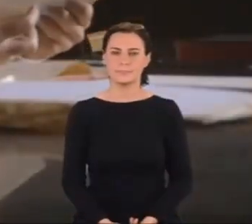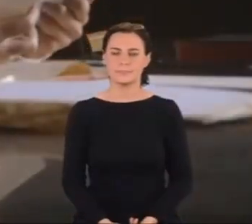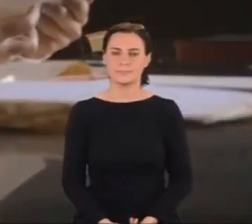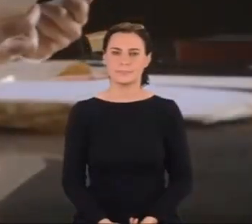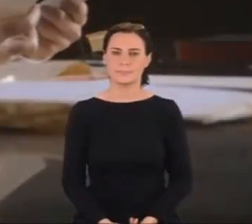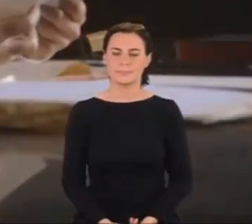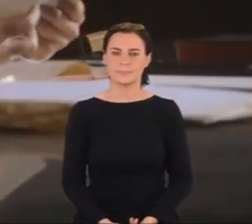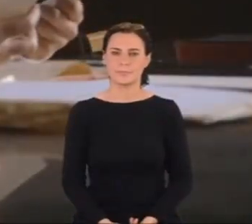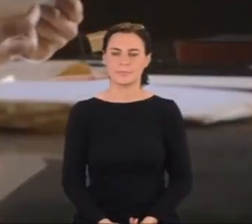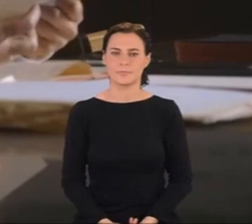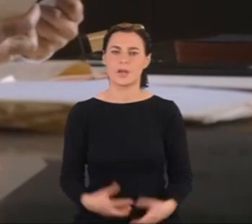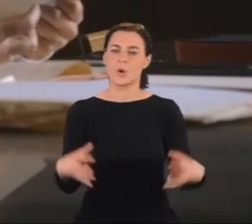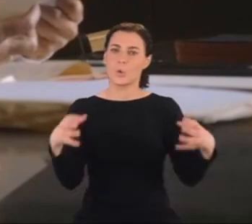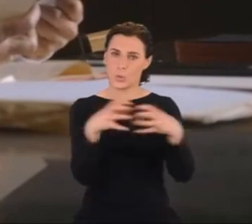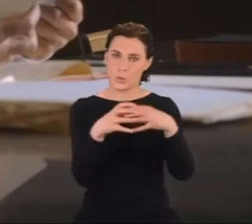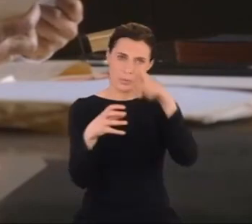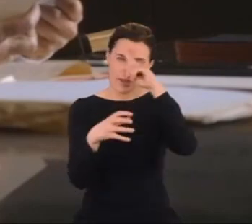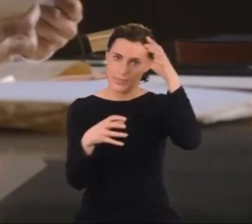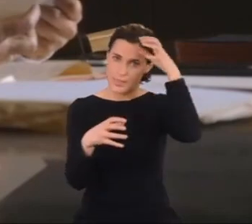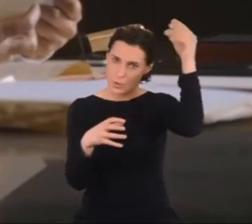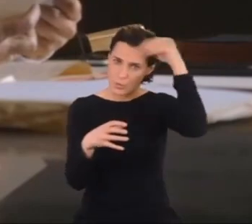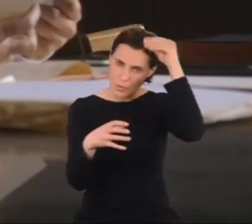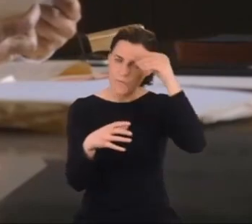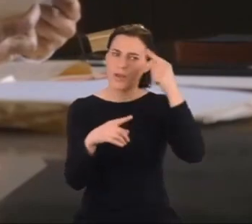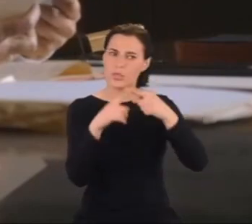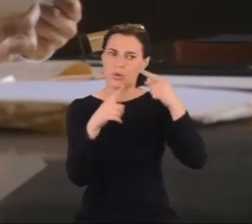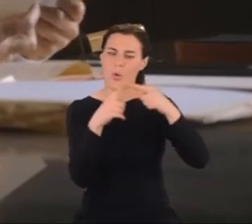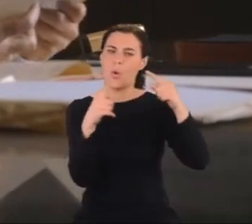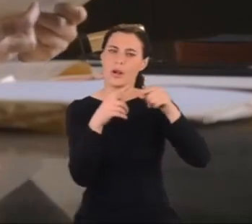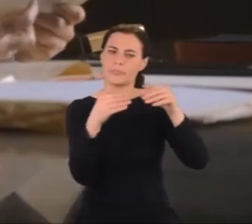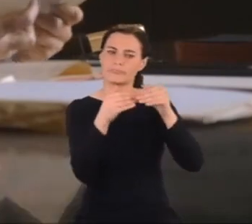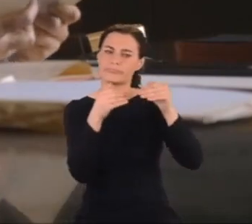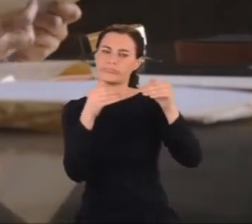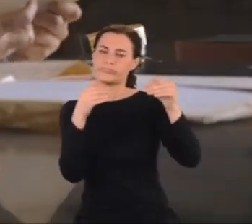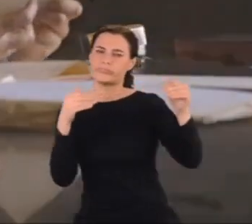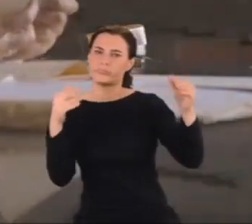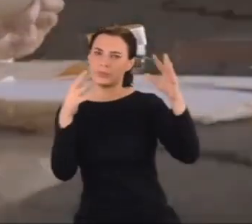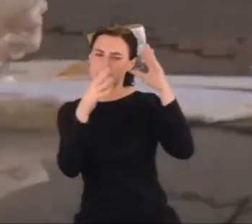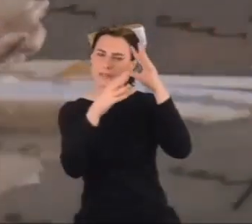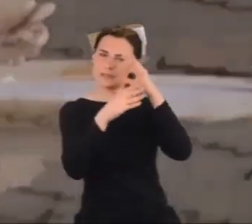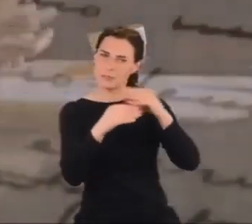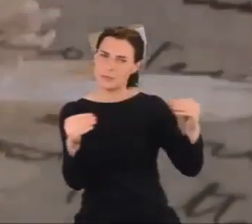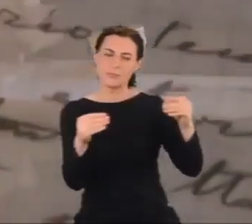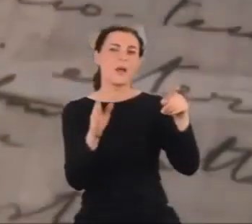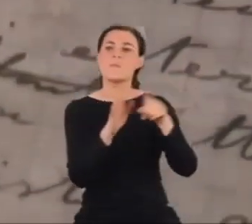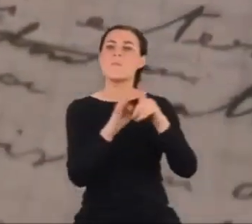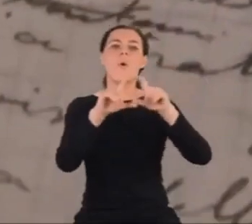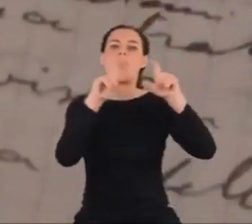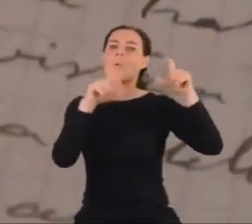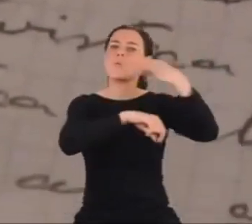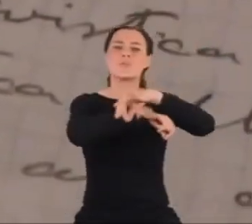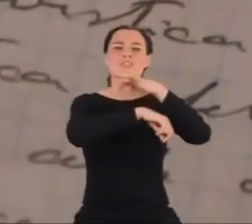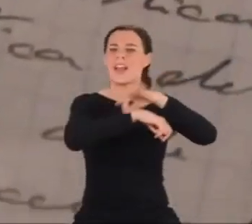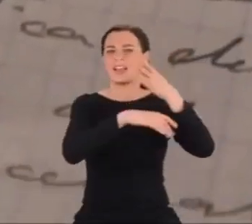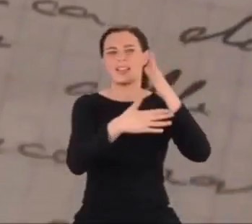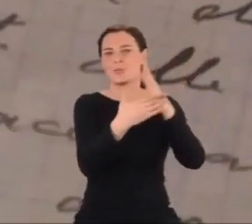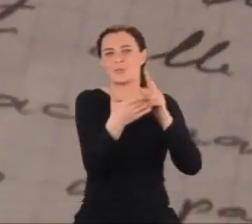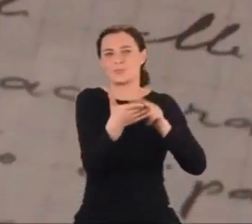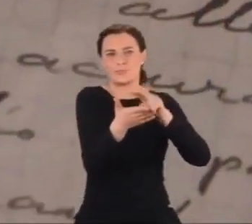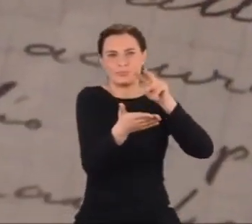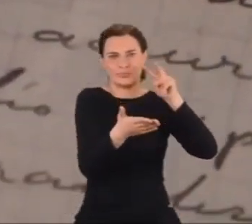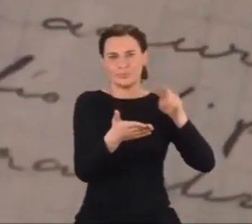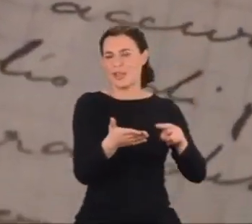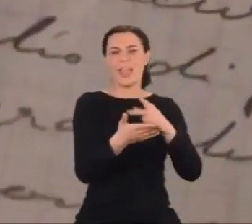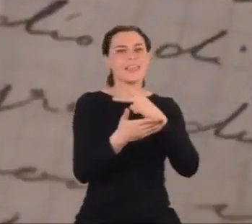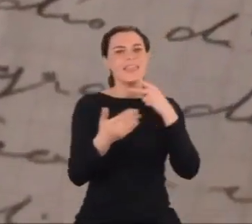Środowisko naukowe stopniowo o nim zapomina. Znika z uczelni. Jego nazwisko nie pojawia się ani na